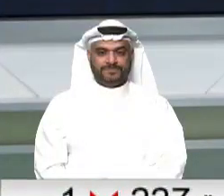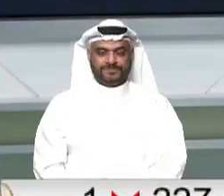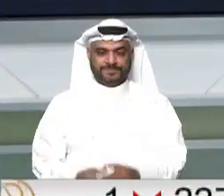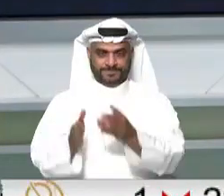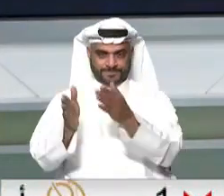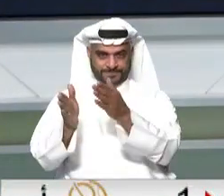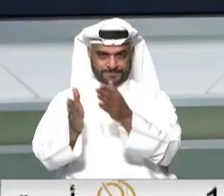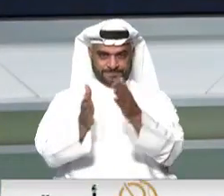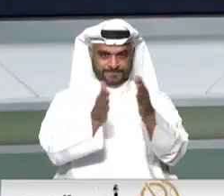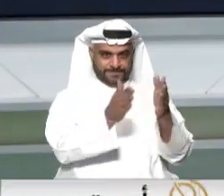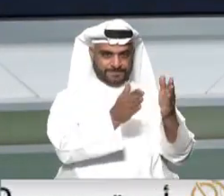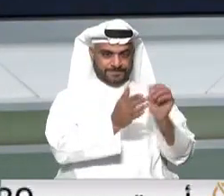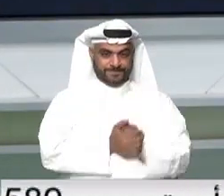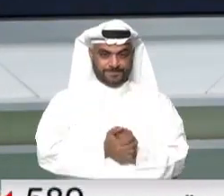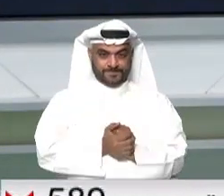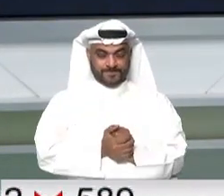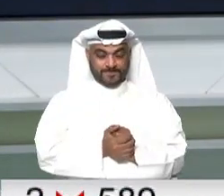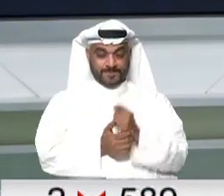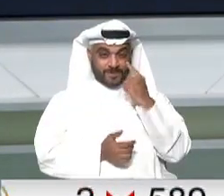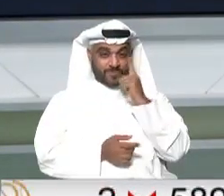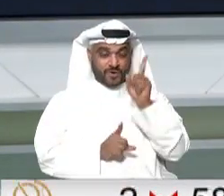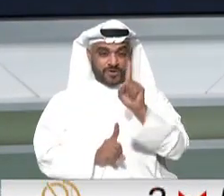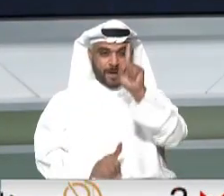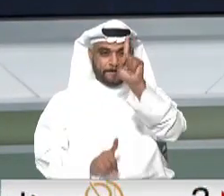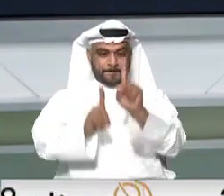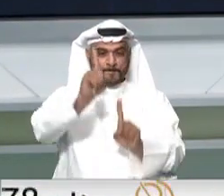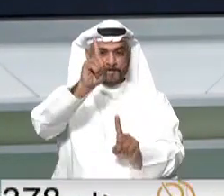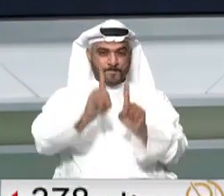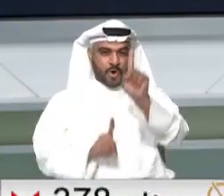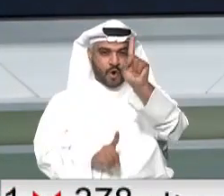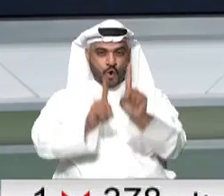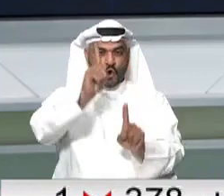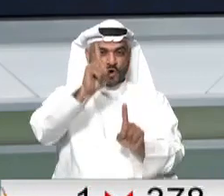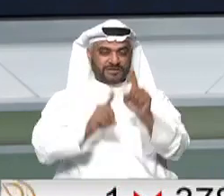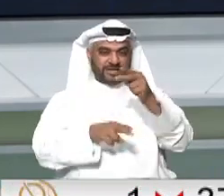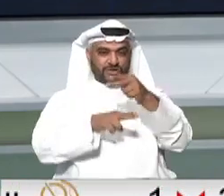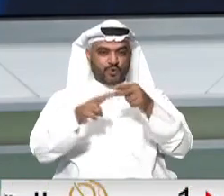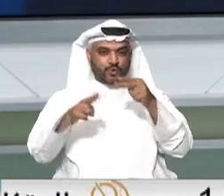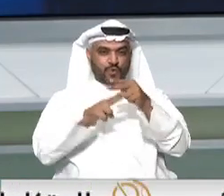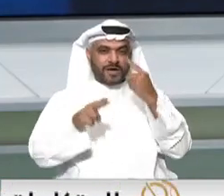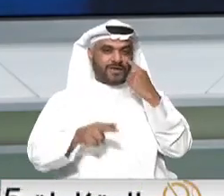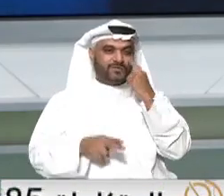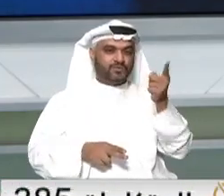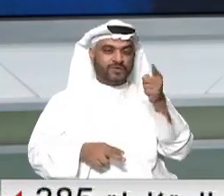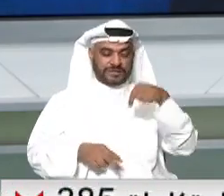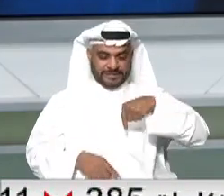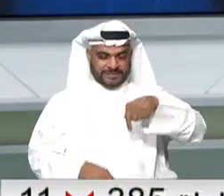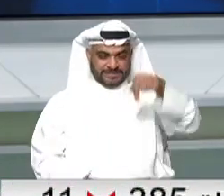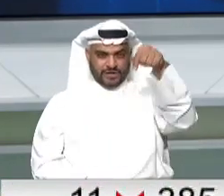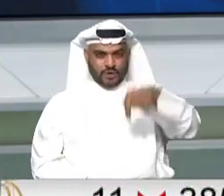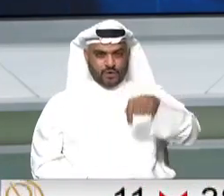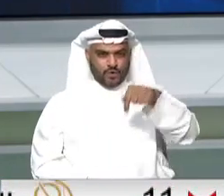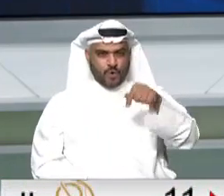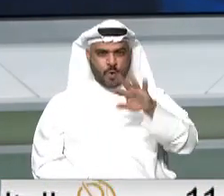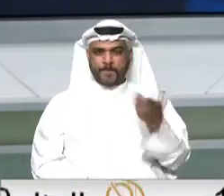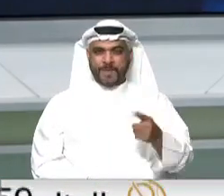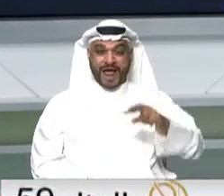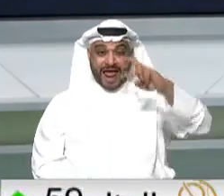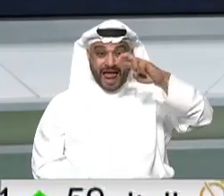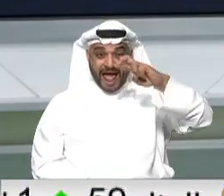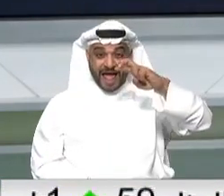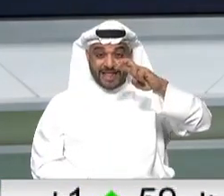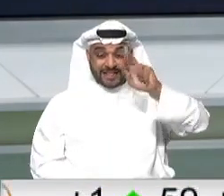بعد بداية إيجابية في آخر تعاملات شهر أبريل، تراجع المؤشر العام في الساعة الثانية من عمر جلسة اليوم إلى